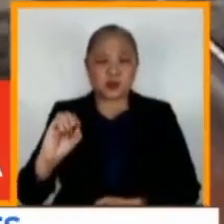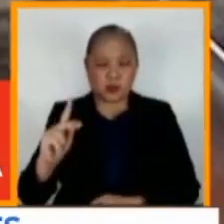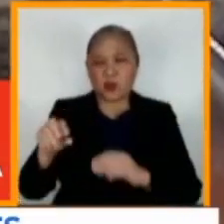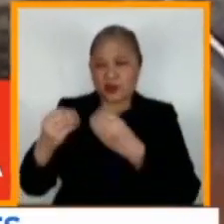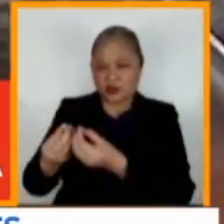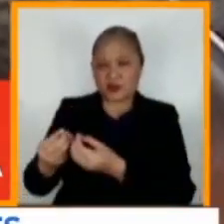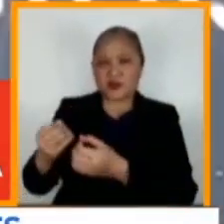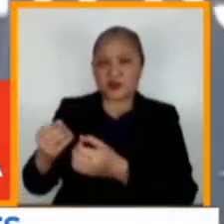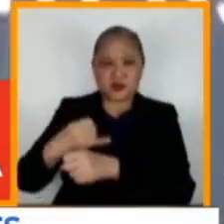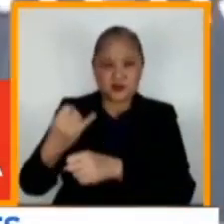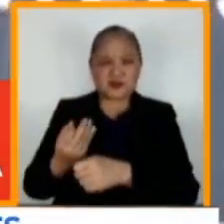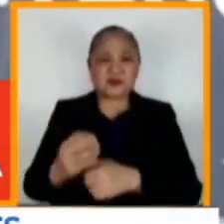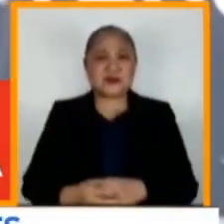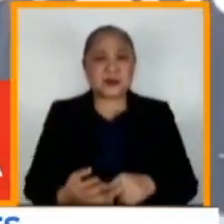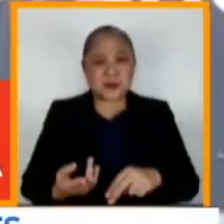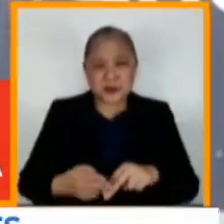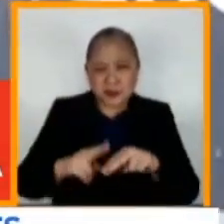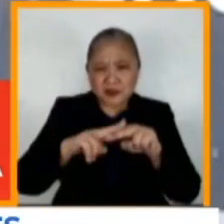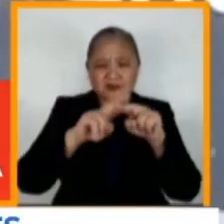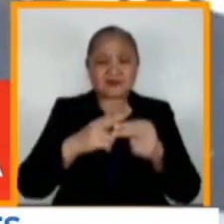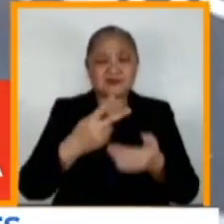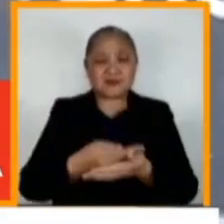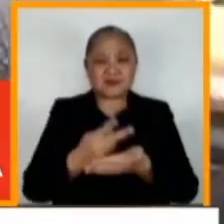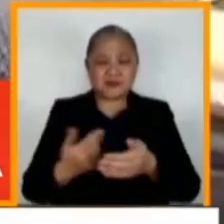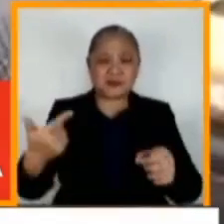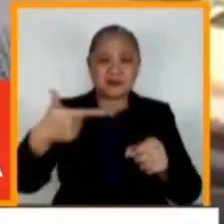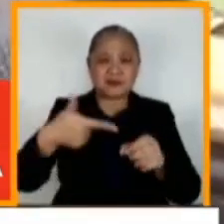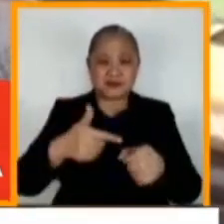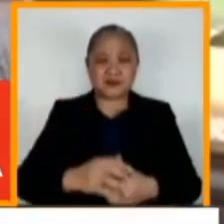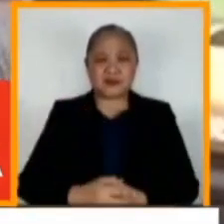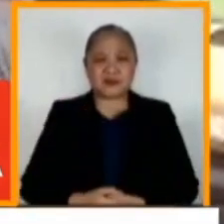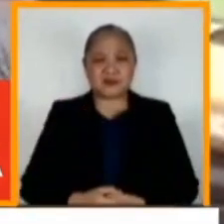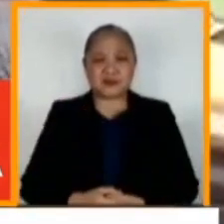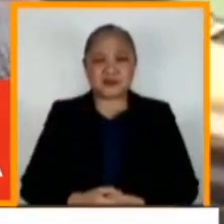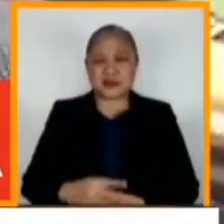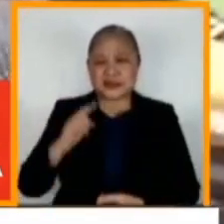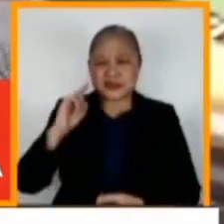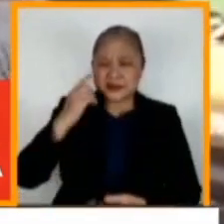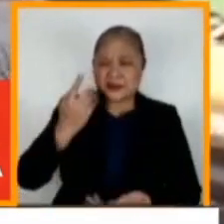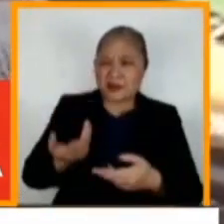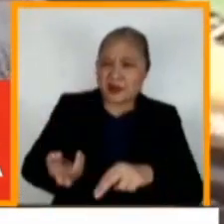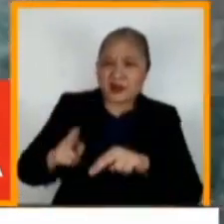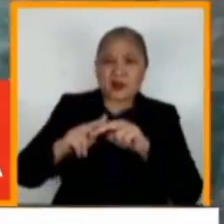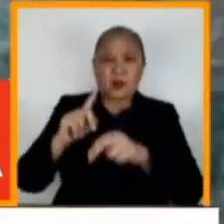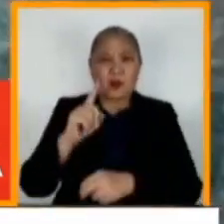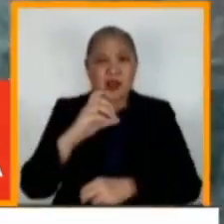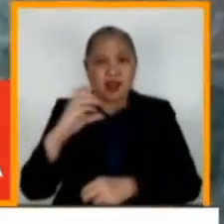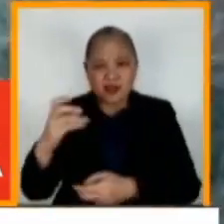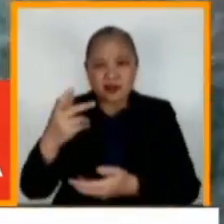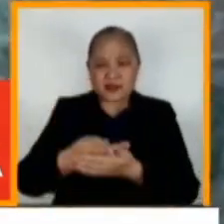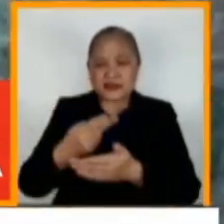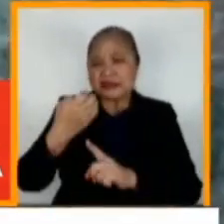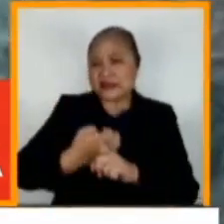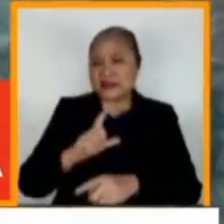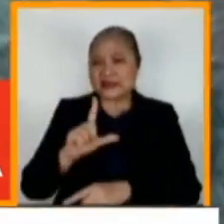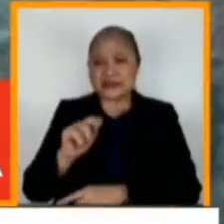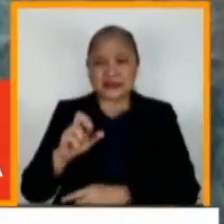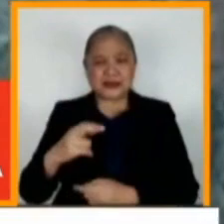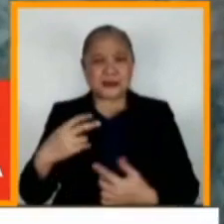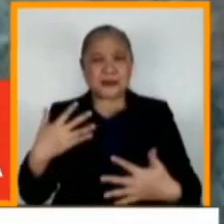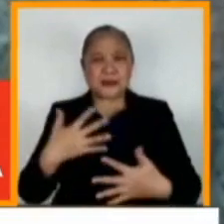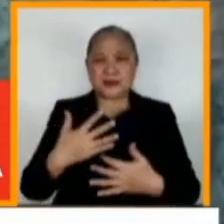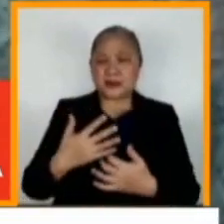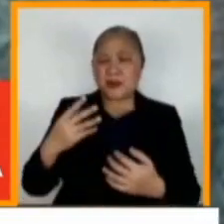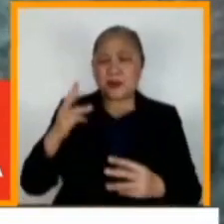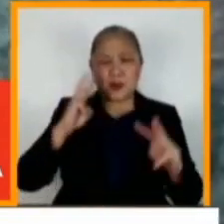produktong petrolyo. Pinangangambahan nilang umabot ng hanggang 100 pesos kada litro ang presyo. Handa raw ang kanilang grupo na